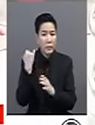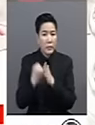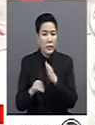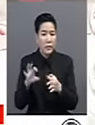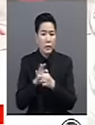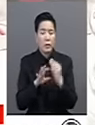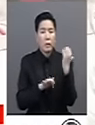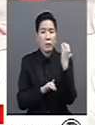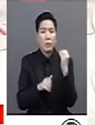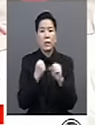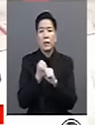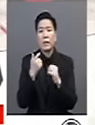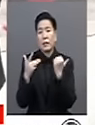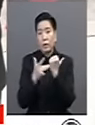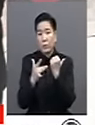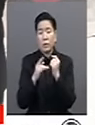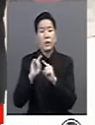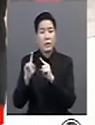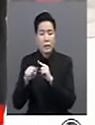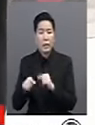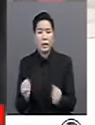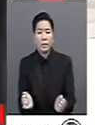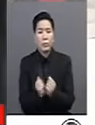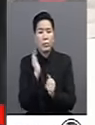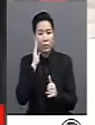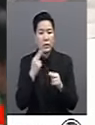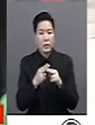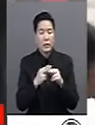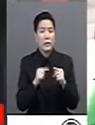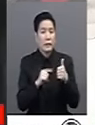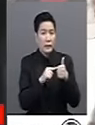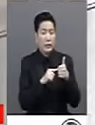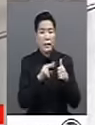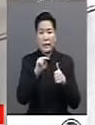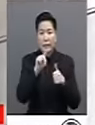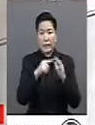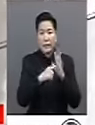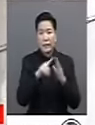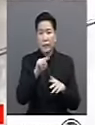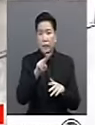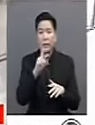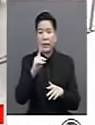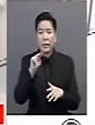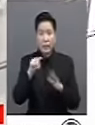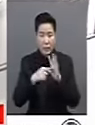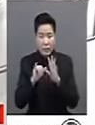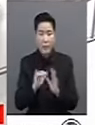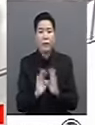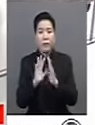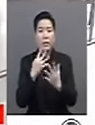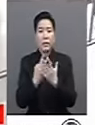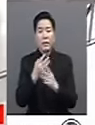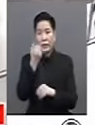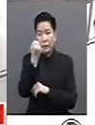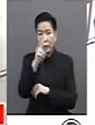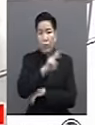ความผิดเกี่ยวกับอาชญากรรมทางเทคโนโลยีได้คุมตัวนายดัณนัยมายื่นคำร้องฝากขังเป็นครั้งแรกค่ะ12วันนะคะผลั